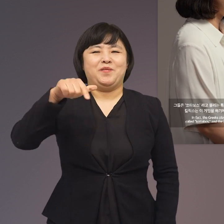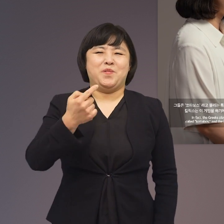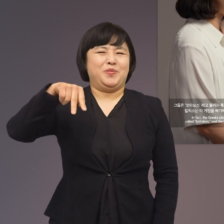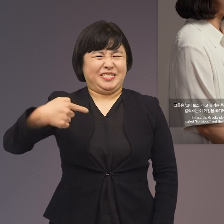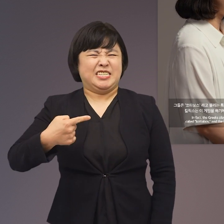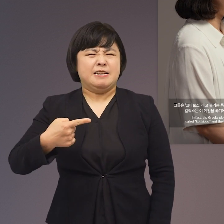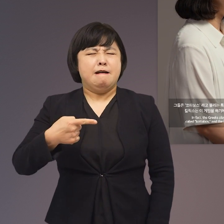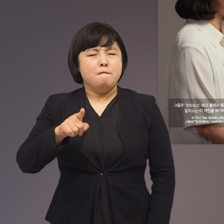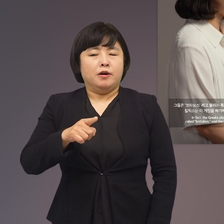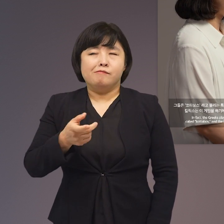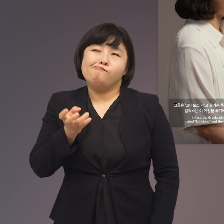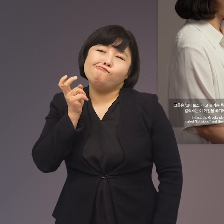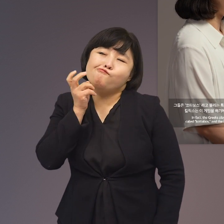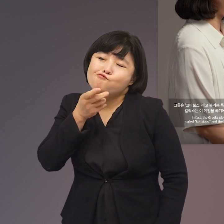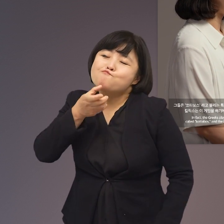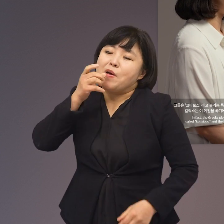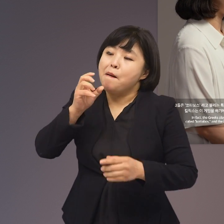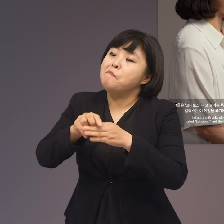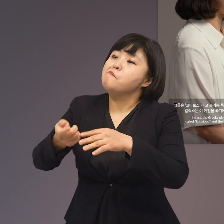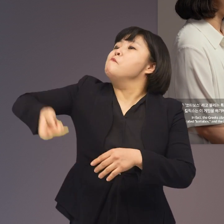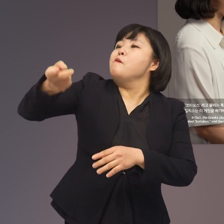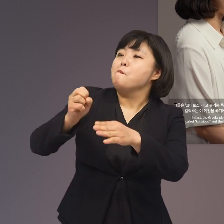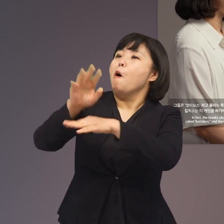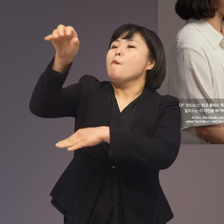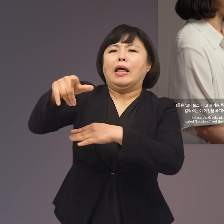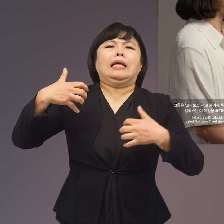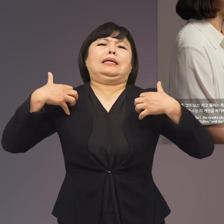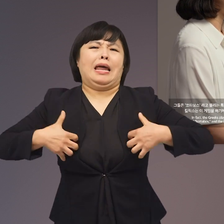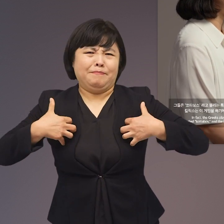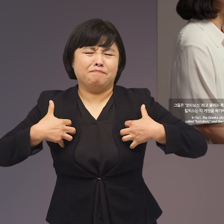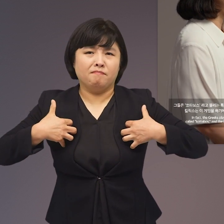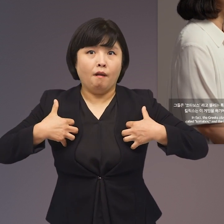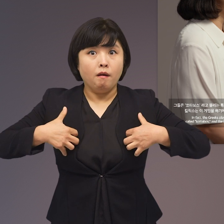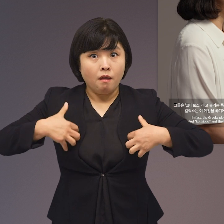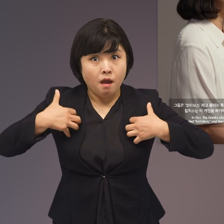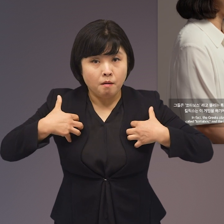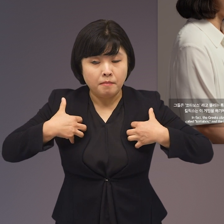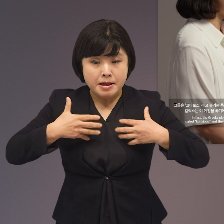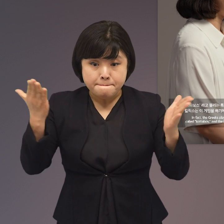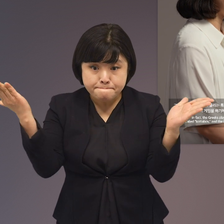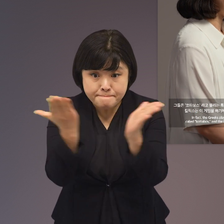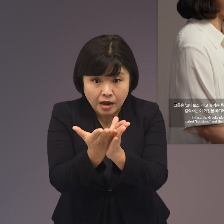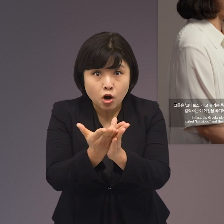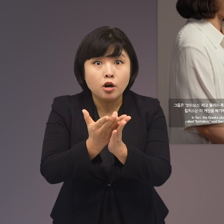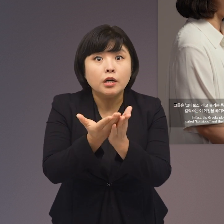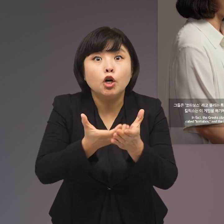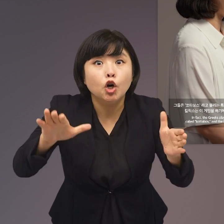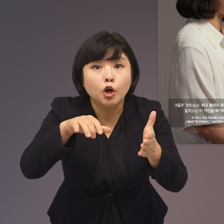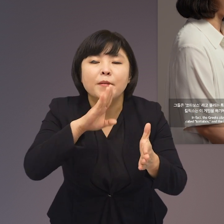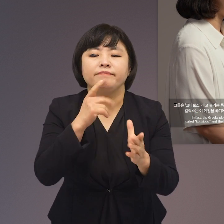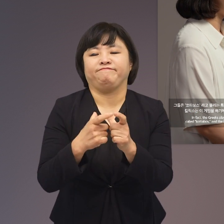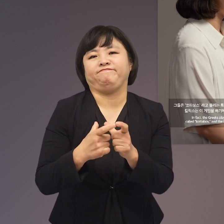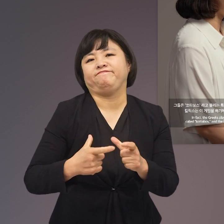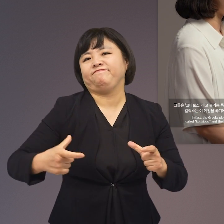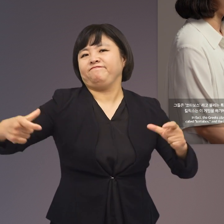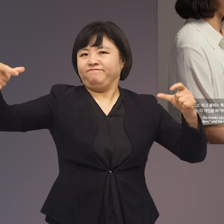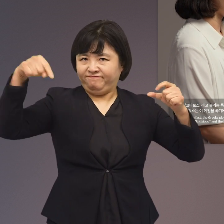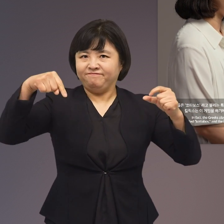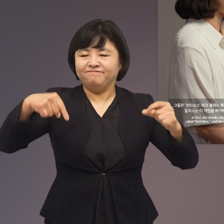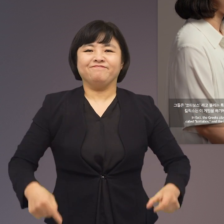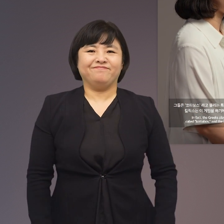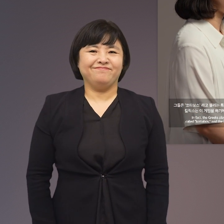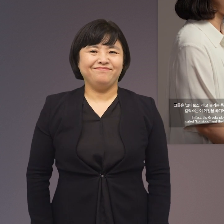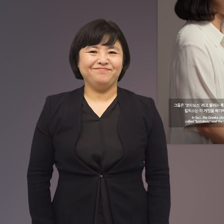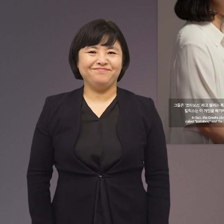그들은 코타보스라고 불리는 특별한 와인 던지기 게임을 즐겼는데요. 킬릭스는 이 게임을 하기에 안성맞춤인